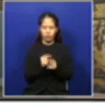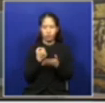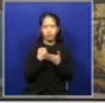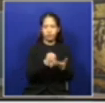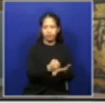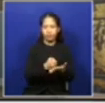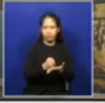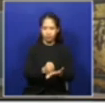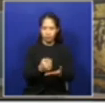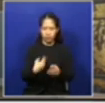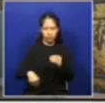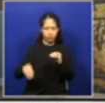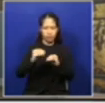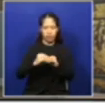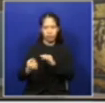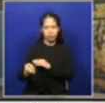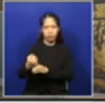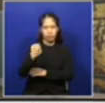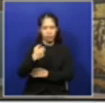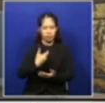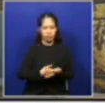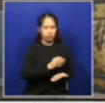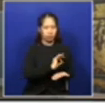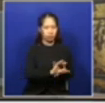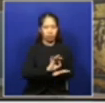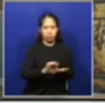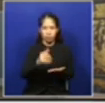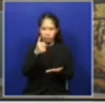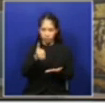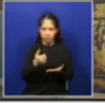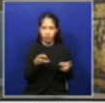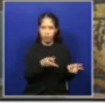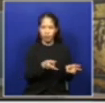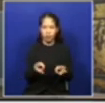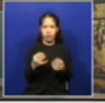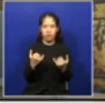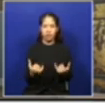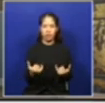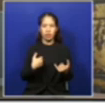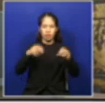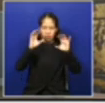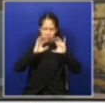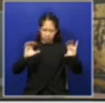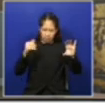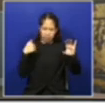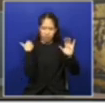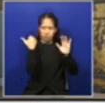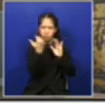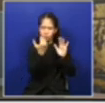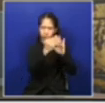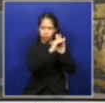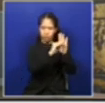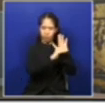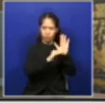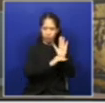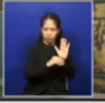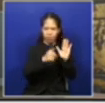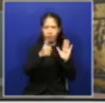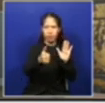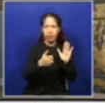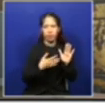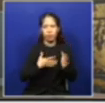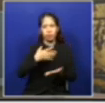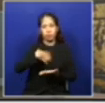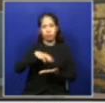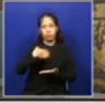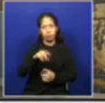ำลังซื้อของคนในประเทศเพราะฉะนั้นมาตรการดังกล่าวนี้รัฐบาลสามารถใช้กลไกของรัฐได้ผมถึงกราบเรียนท่านประธานว่